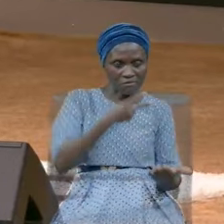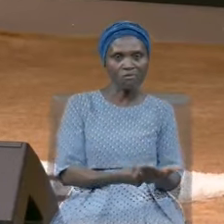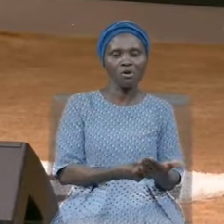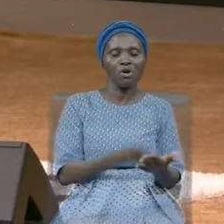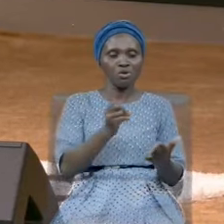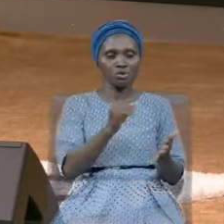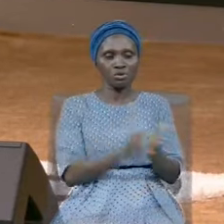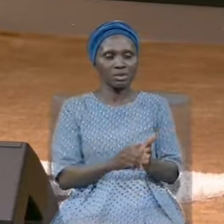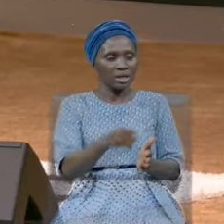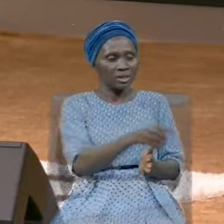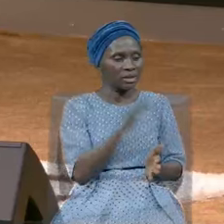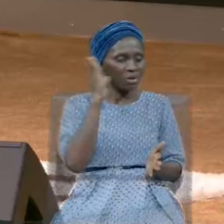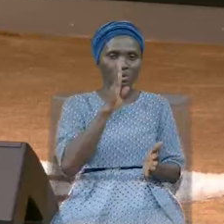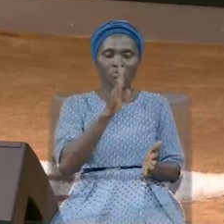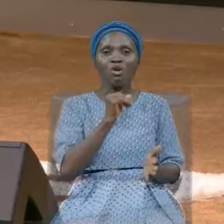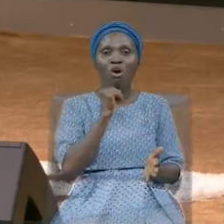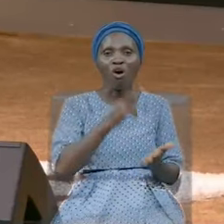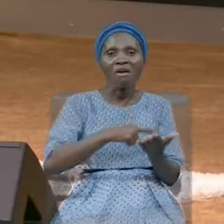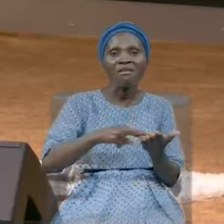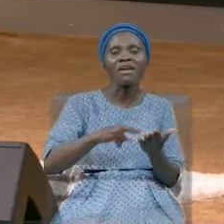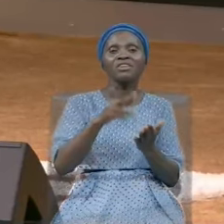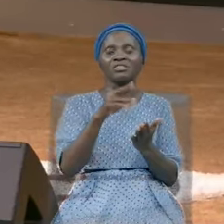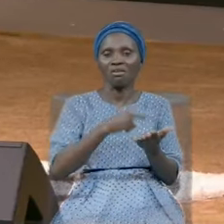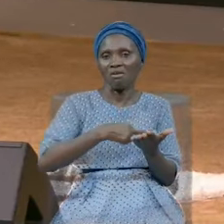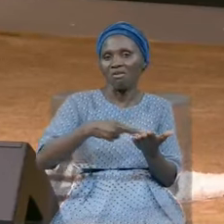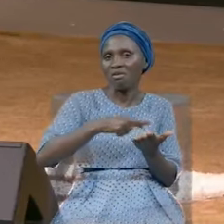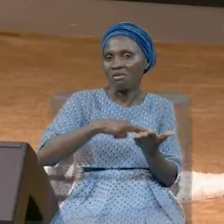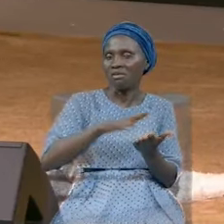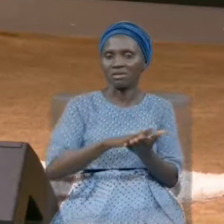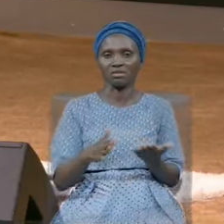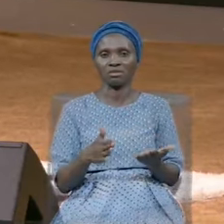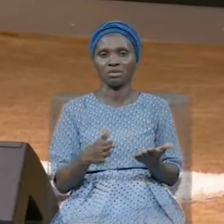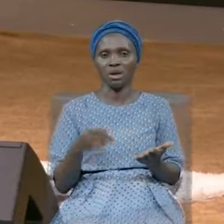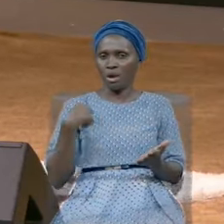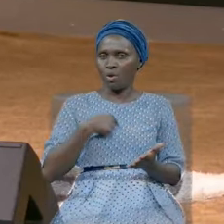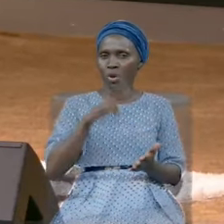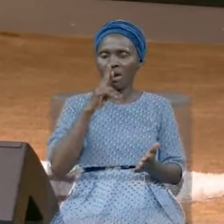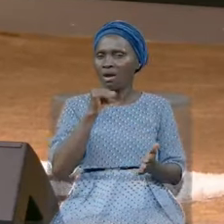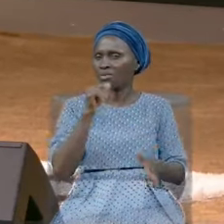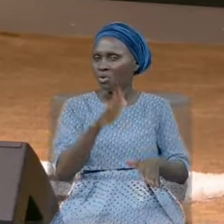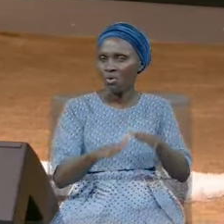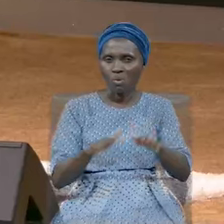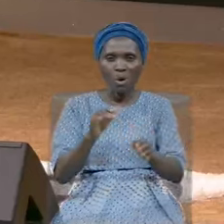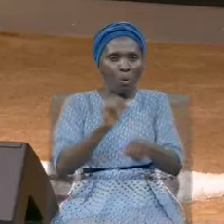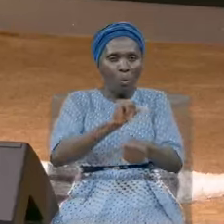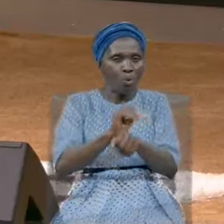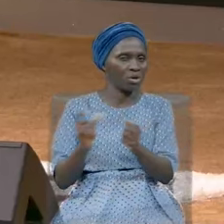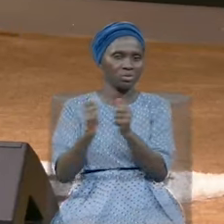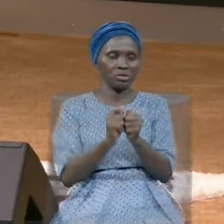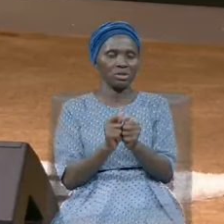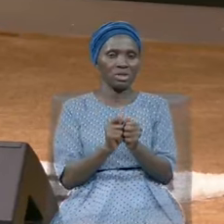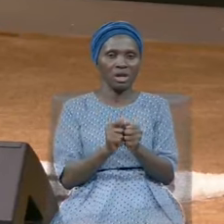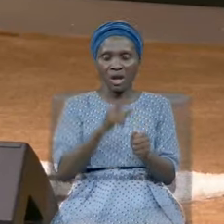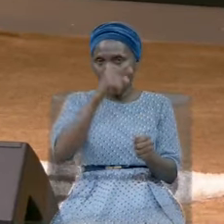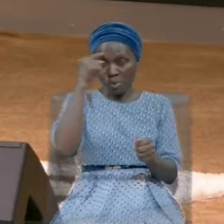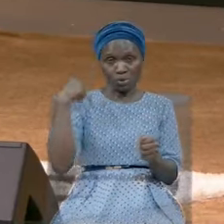injustes. Donc, on ne travaille pas ensemble parce que nous élevons. Quand on élève les gens, toi,